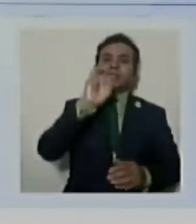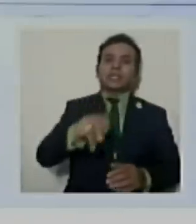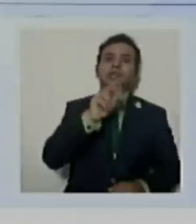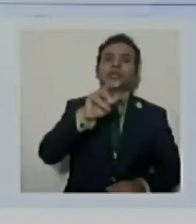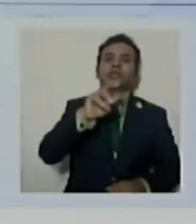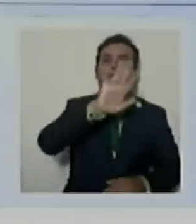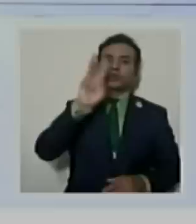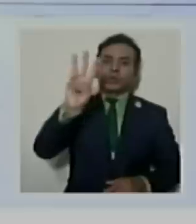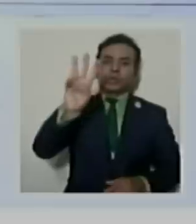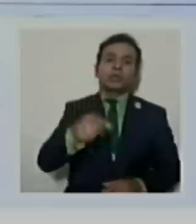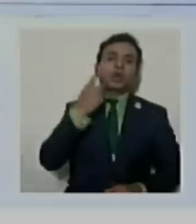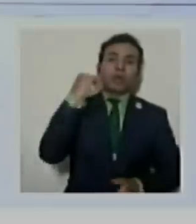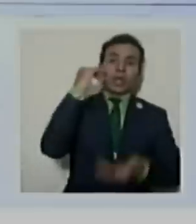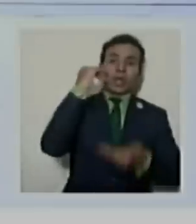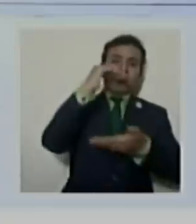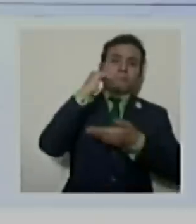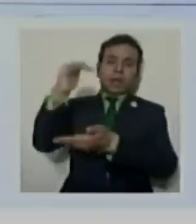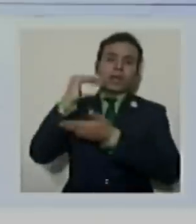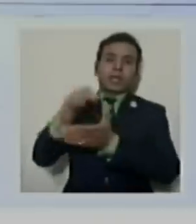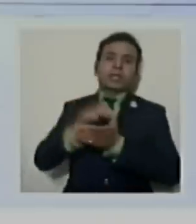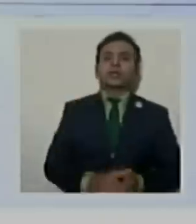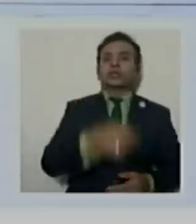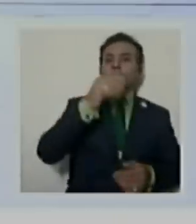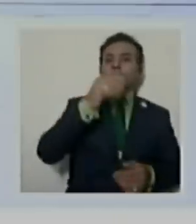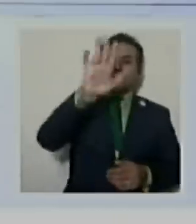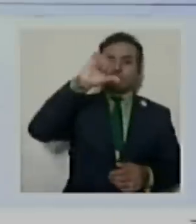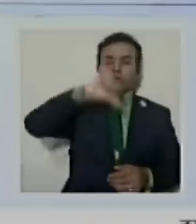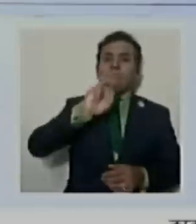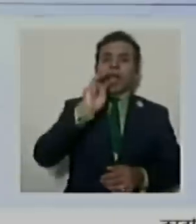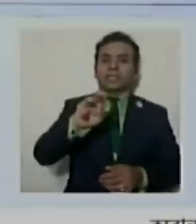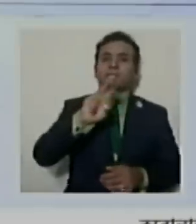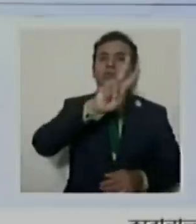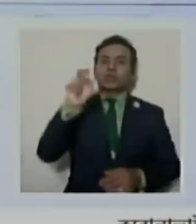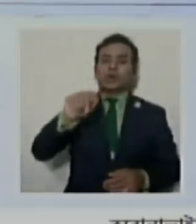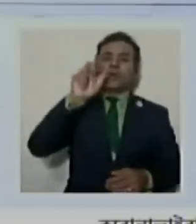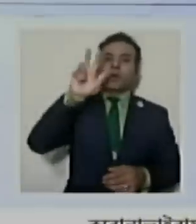পর্যন্ত 19,30,254 বিতরণ করা হয়েছে 24 ঘন্টায়